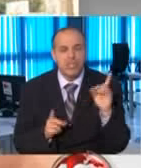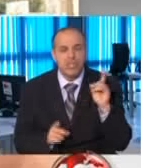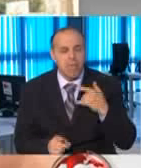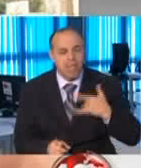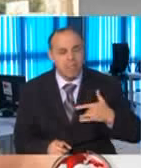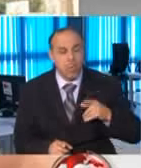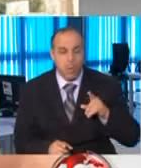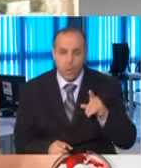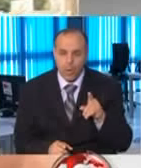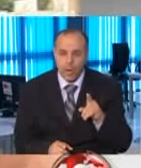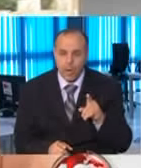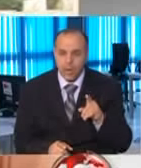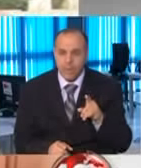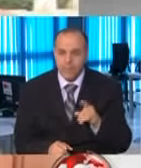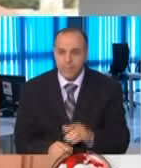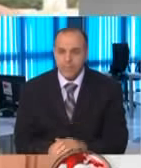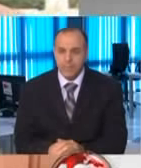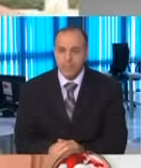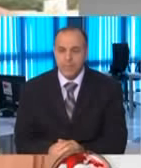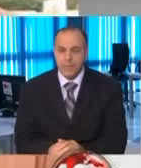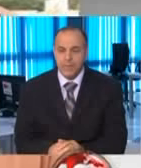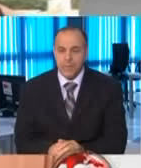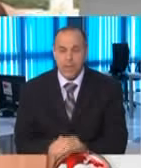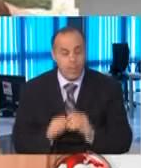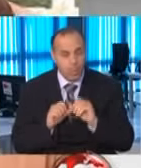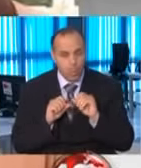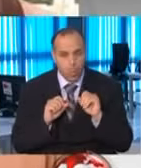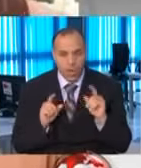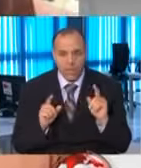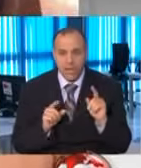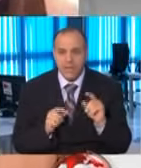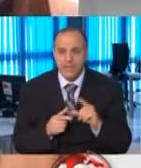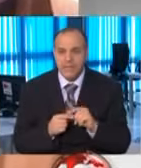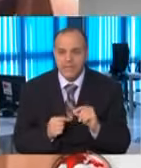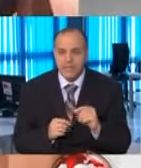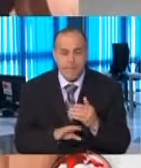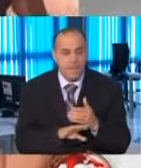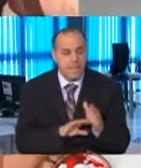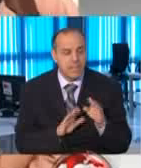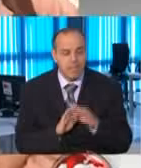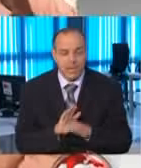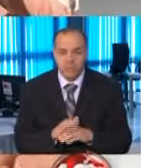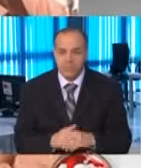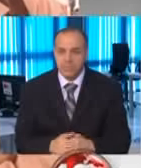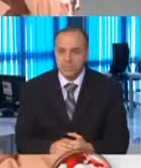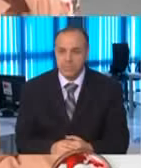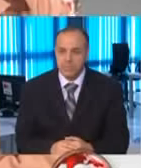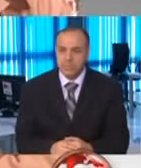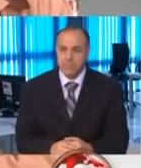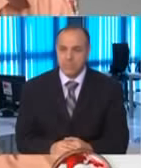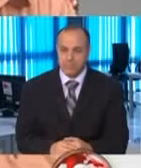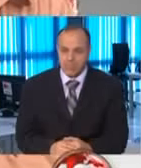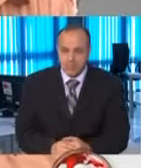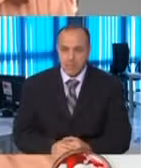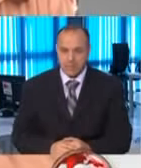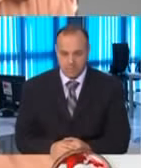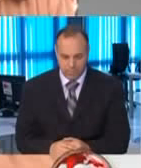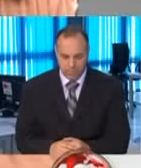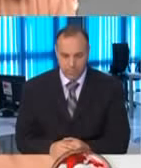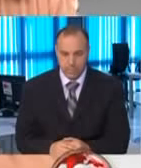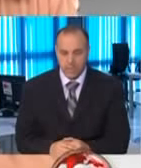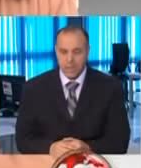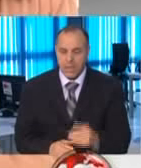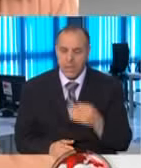ديسمبر الذي نريده أن يكون. يوسف، لو تعطينا أكثر توضيحات مزيد تفاصيل على بقية البرنامج. لا والله تنعطوك مزيد تفاصيل، احنا